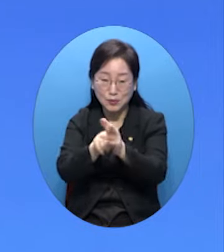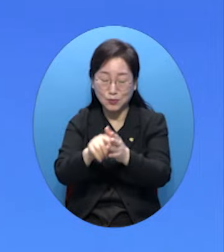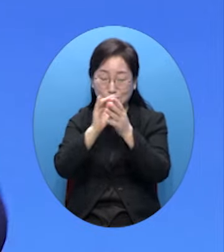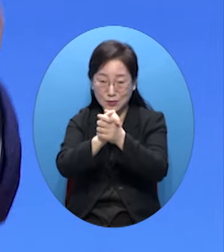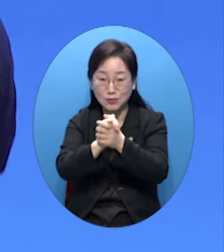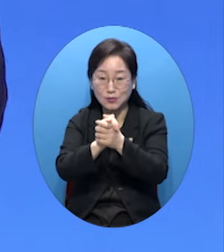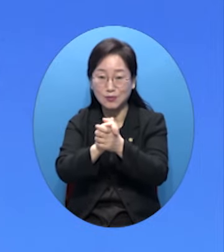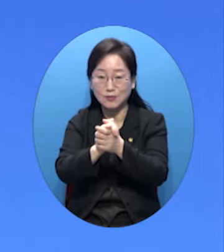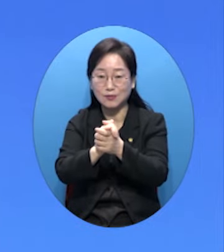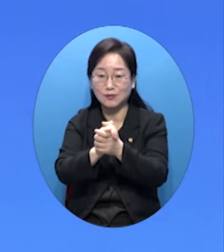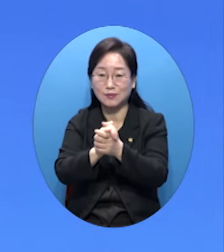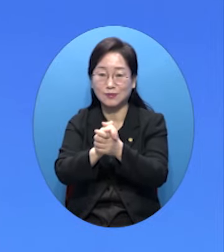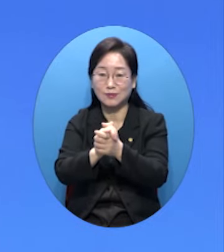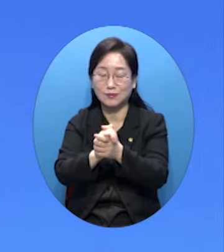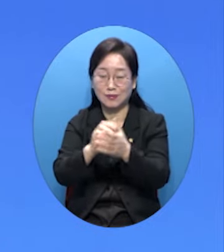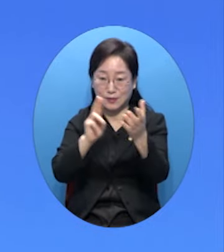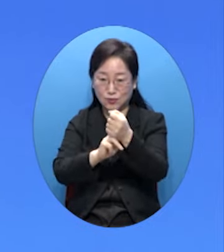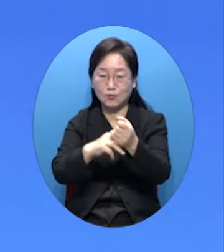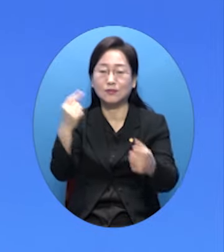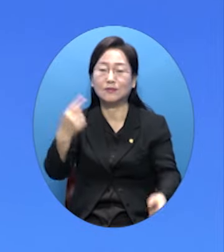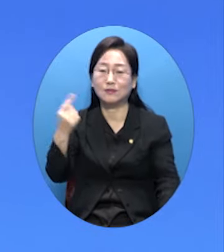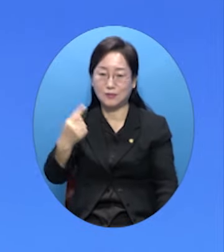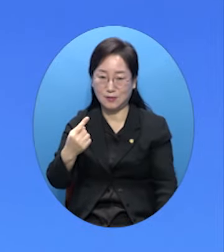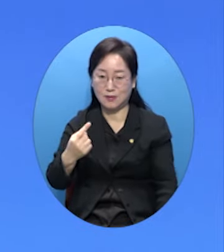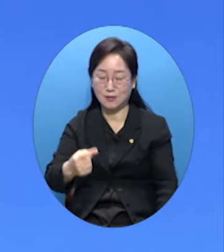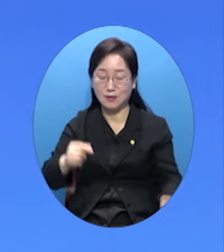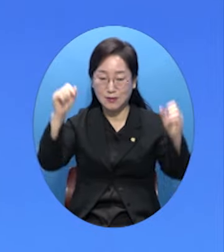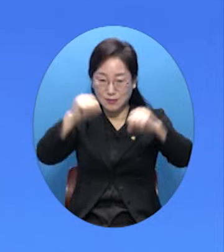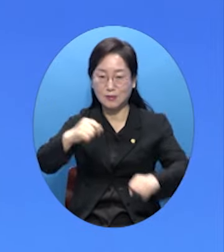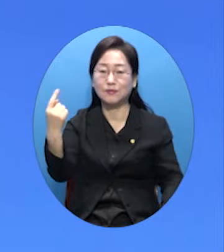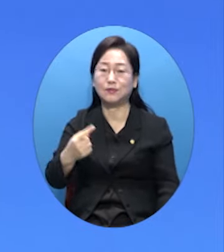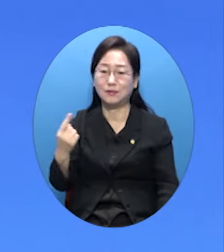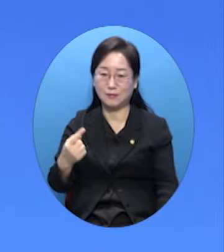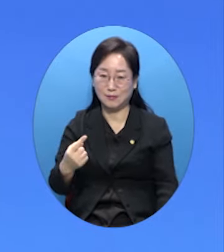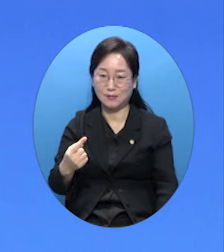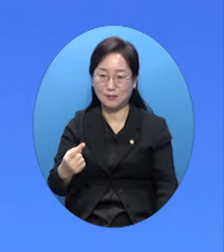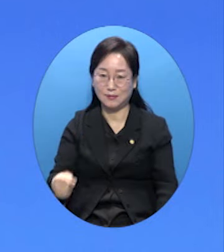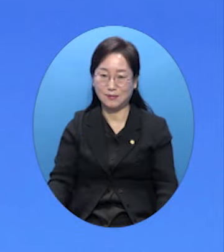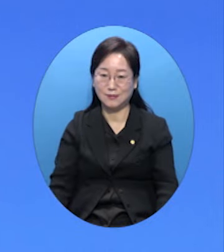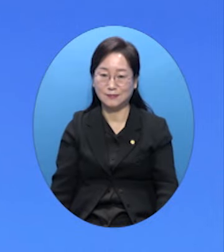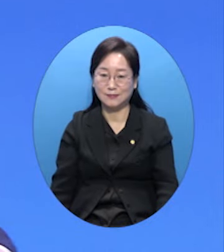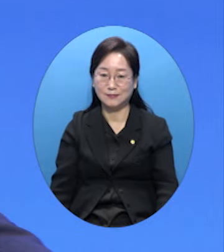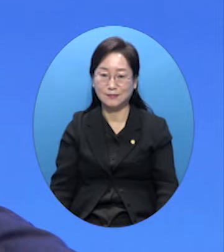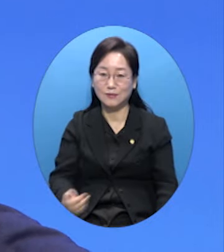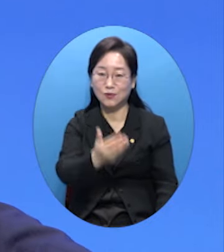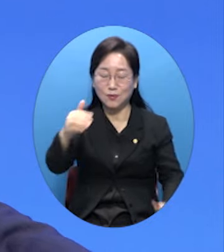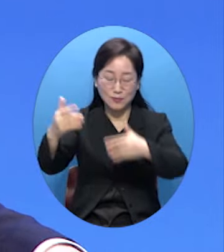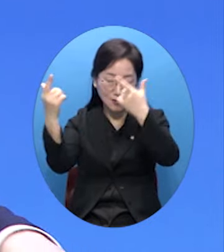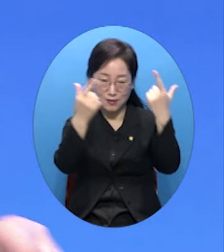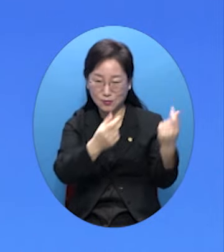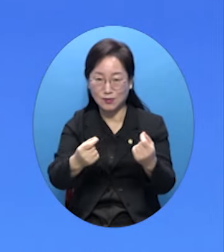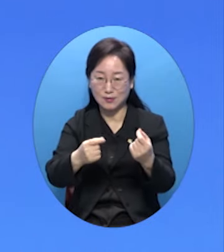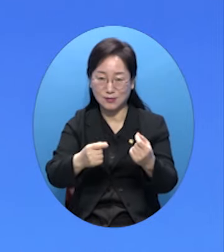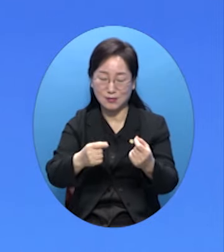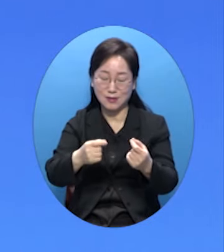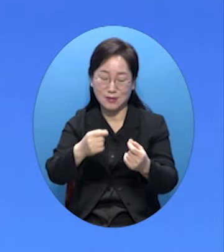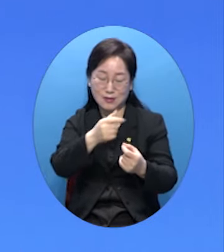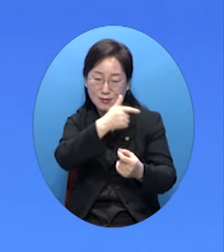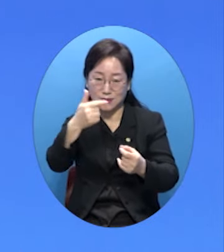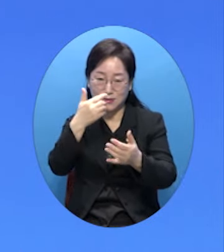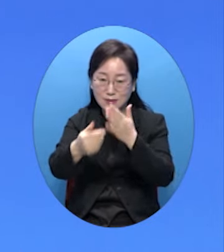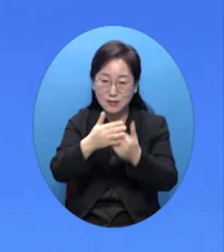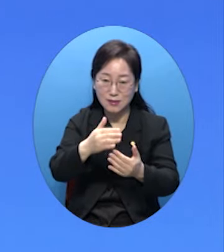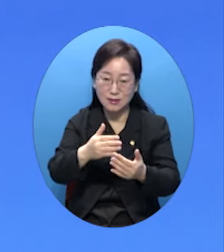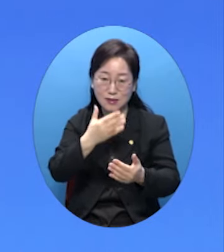기도하면 기적이 임하는 것입니다. 응답이 다가오는 것입니다. 여러분 모두가 하나님의 큰 은혜를 체험하시기를